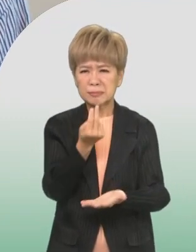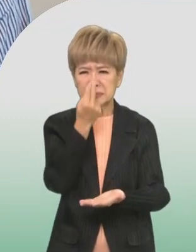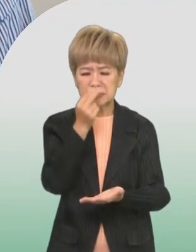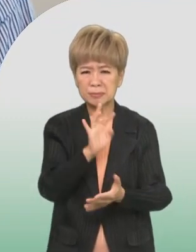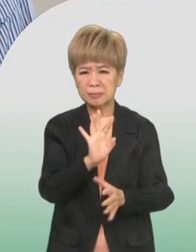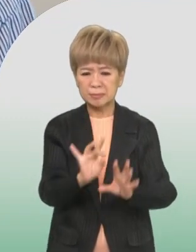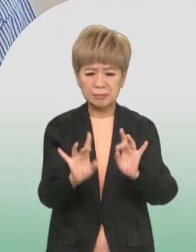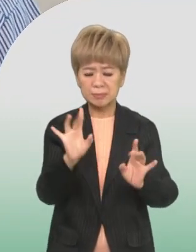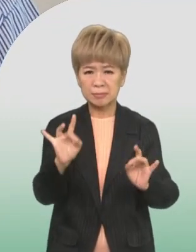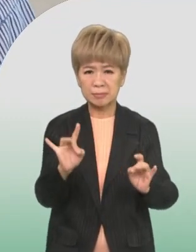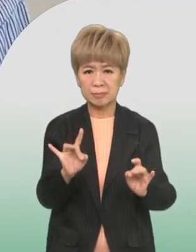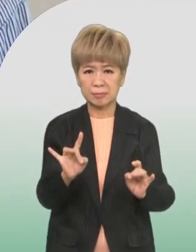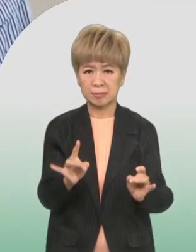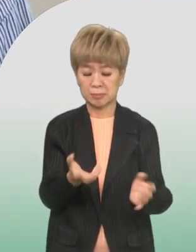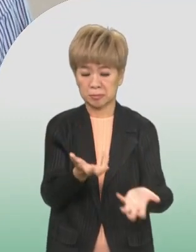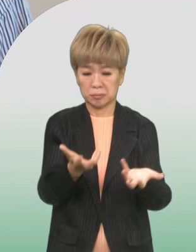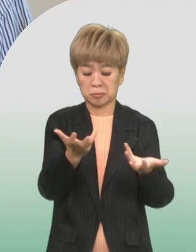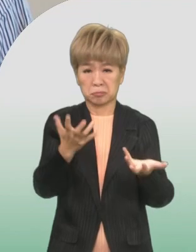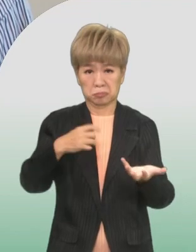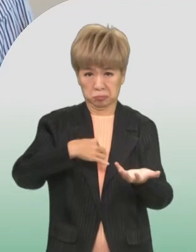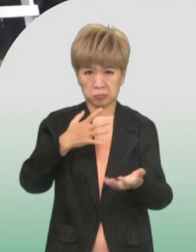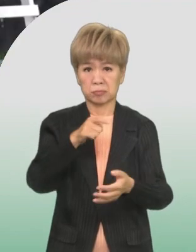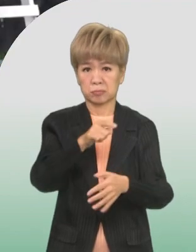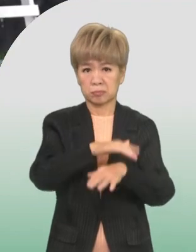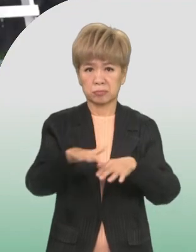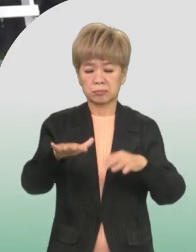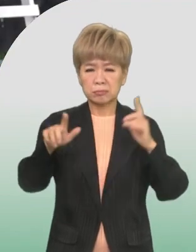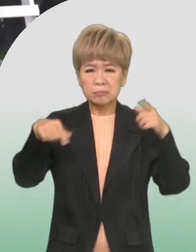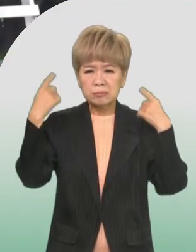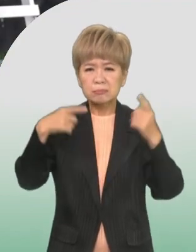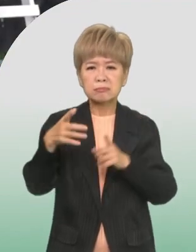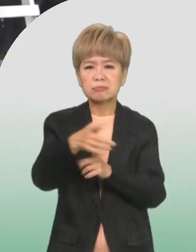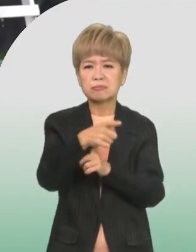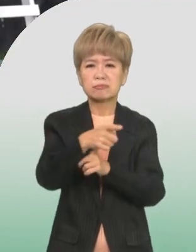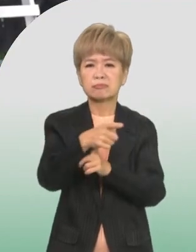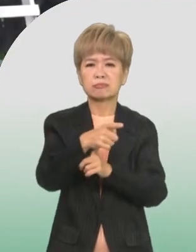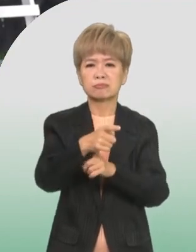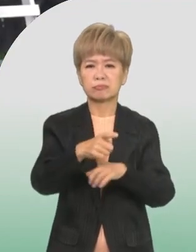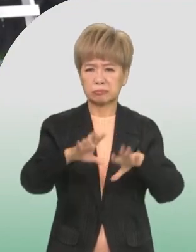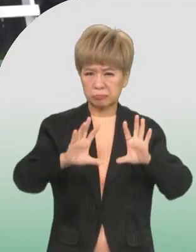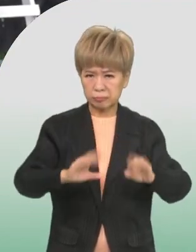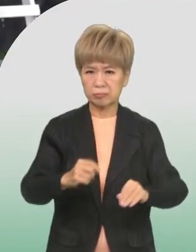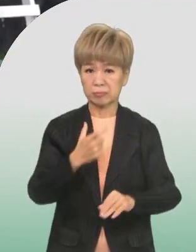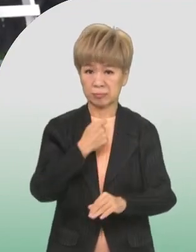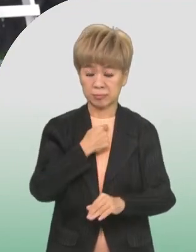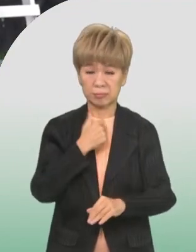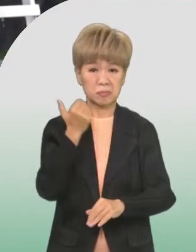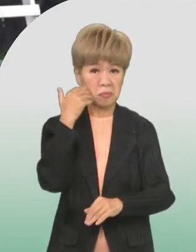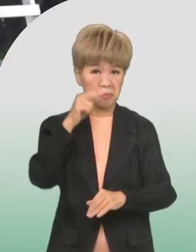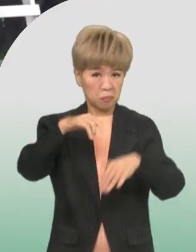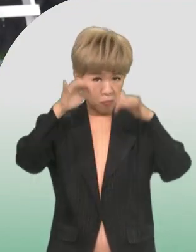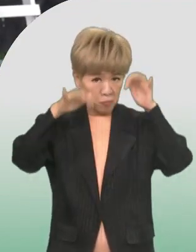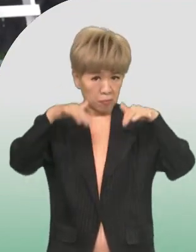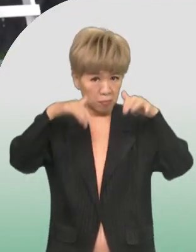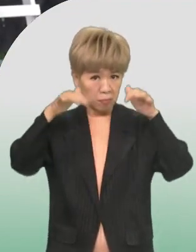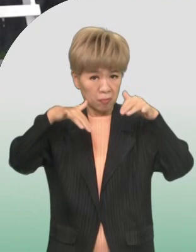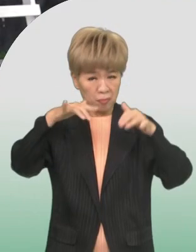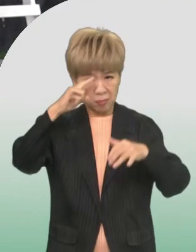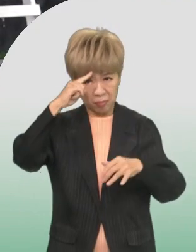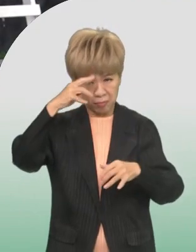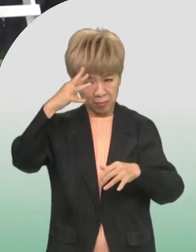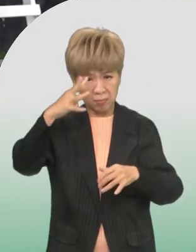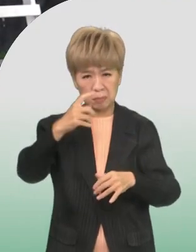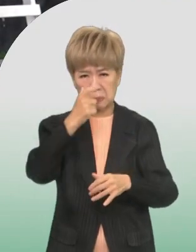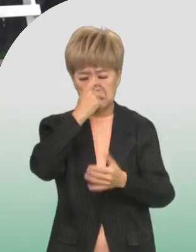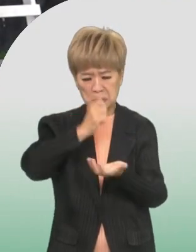容易发火，所以常常要去灭火。 其实平时哈，那个只要下过雨之后，两到三